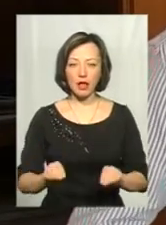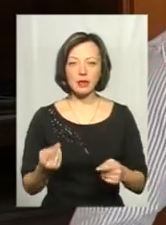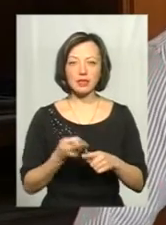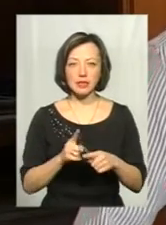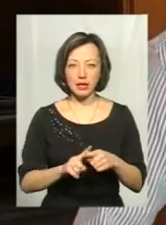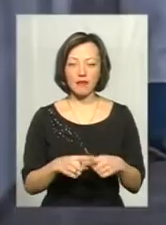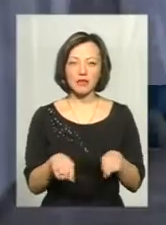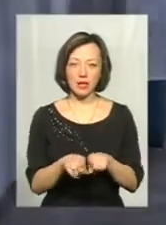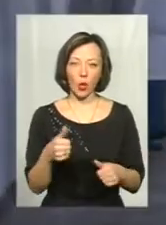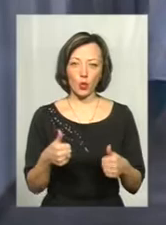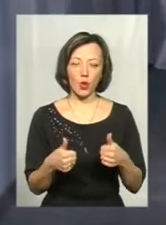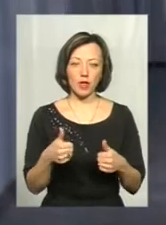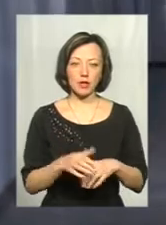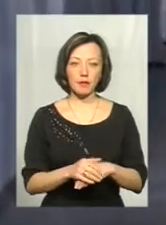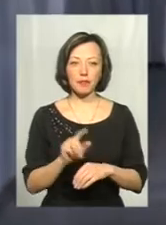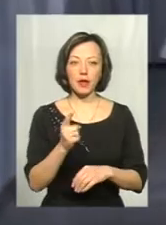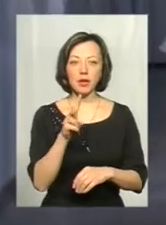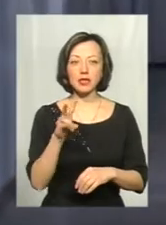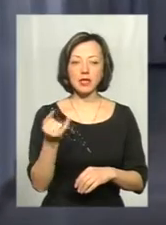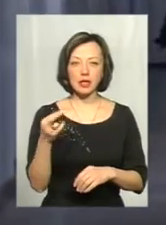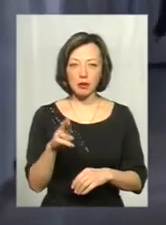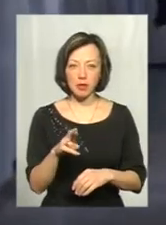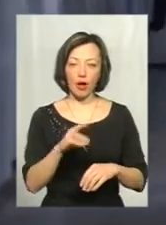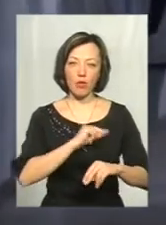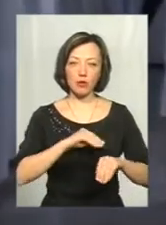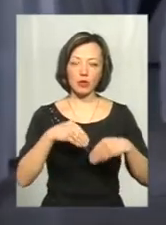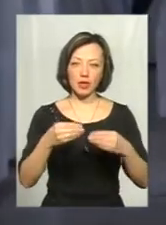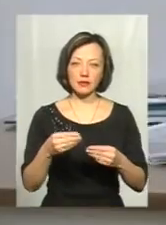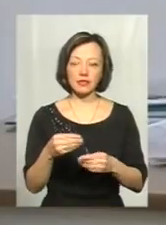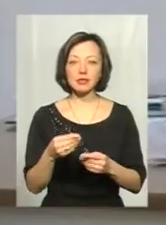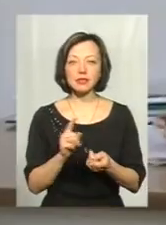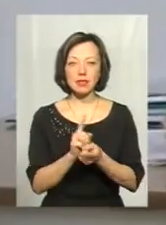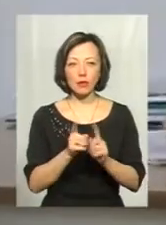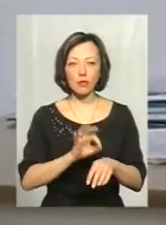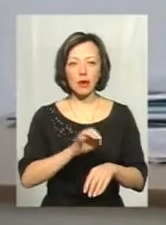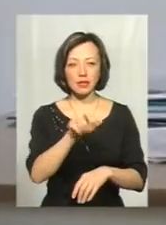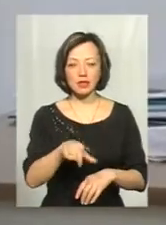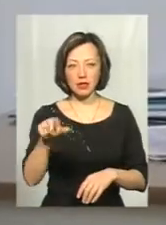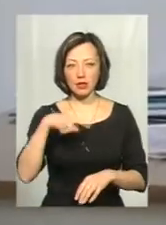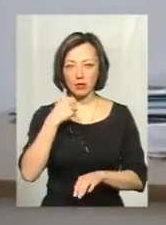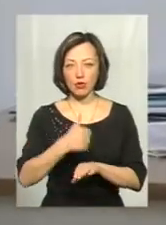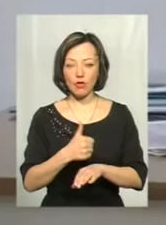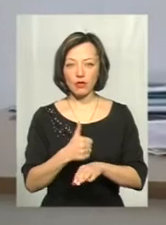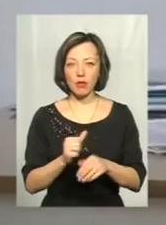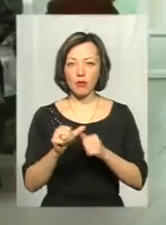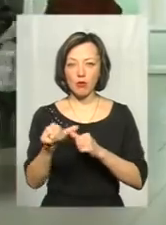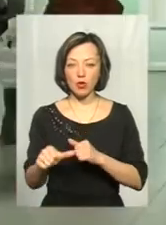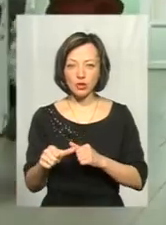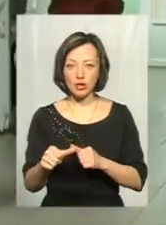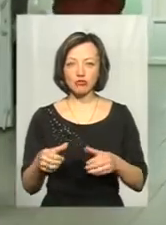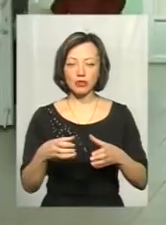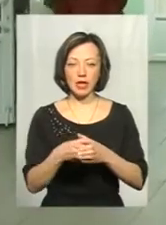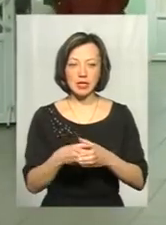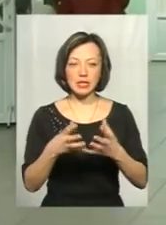все-таки конкуренція. 1 липня роботодавцями для терапевтів і педіатрів стануть саме пацієнти, каже головний позаштатний сімейний лікар області